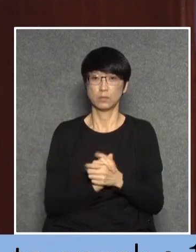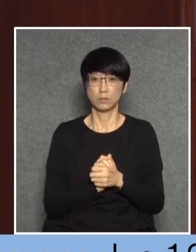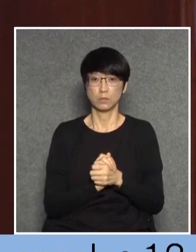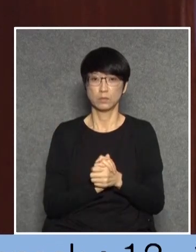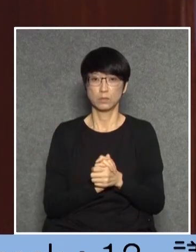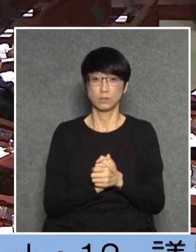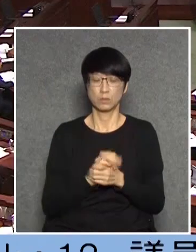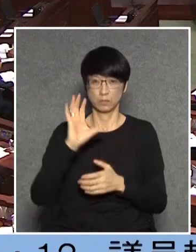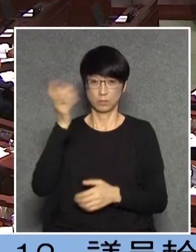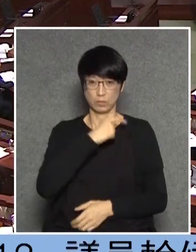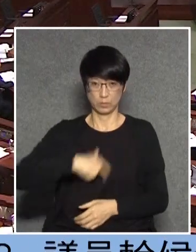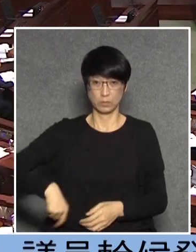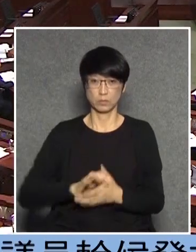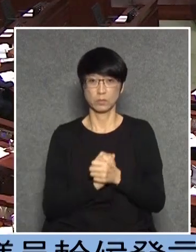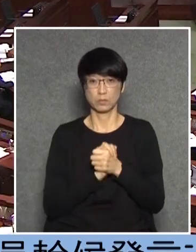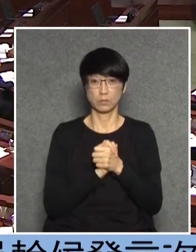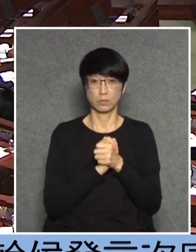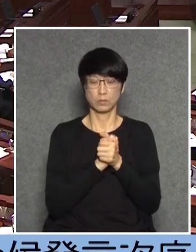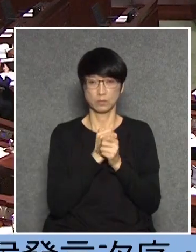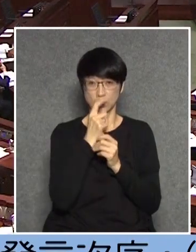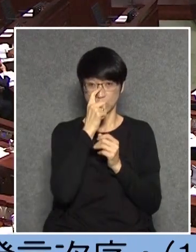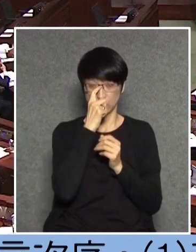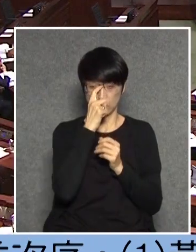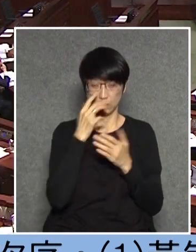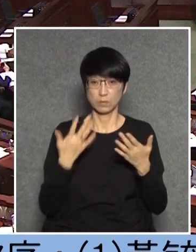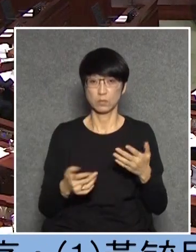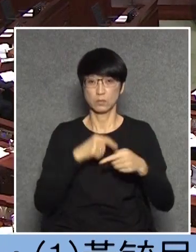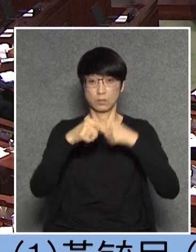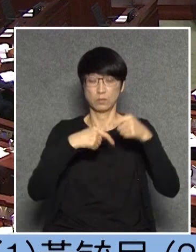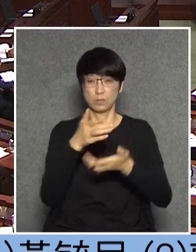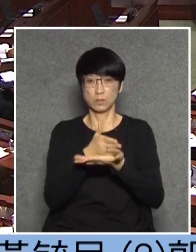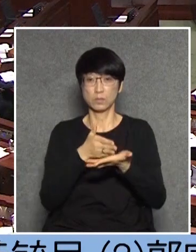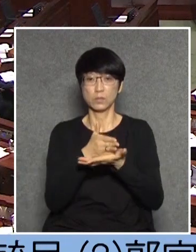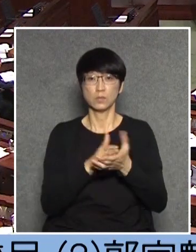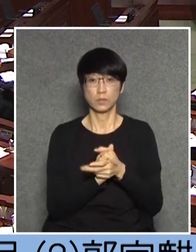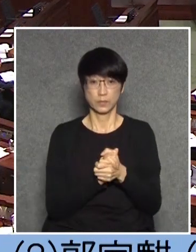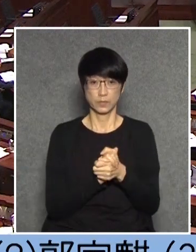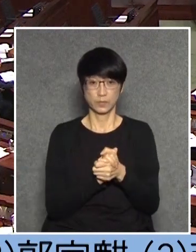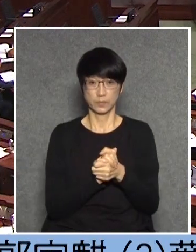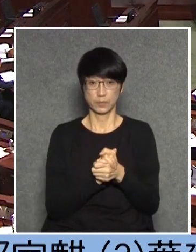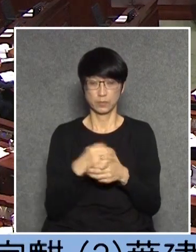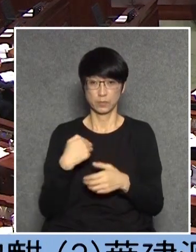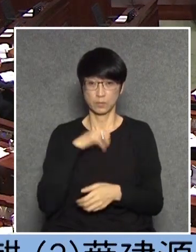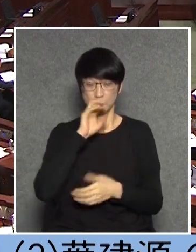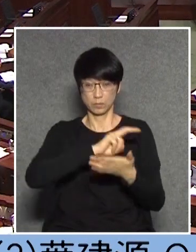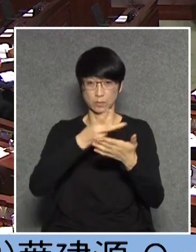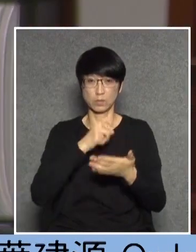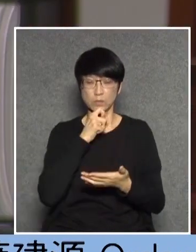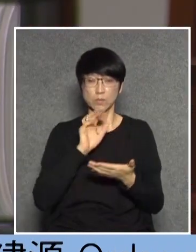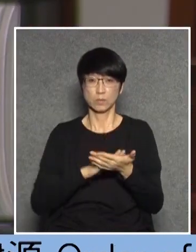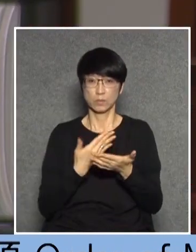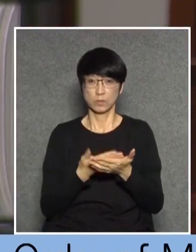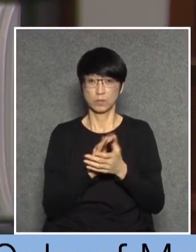黃毓民議員， 多謝主席。嗱喺呢個辯論嘅部分咧，就我都有提修正案嘅，不過我都